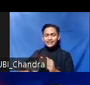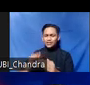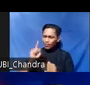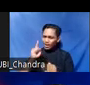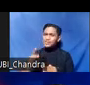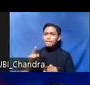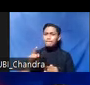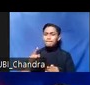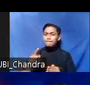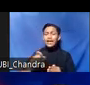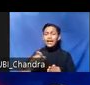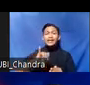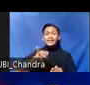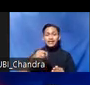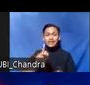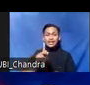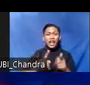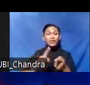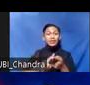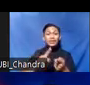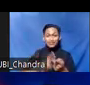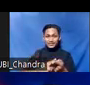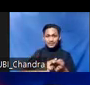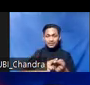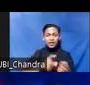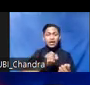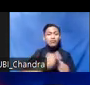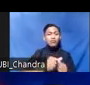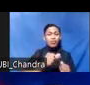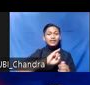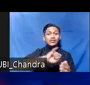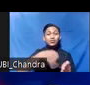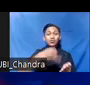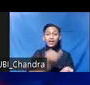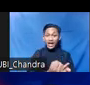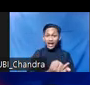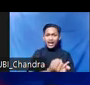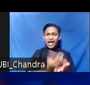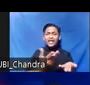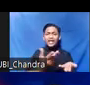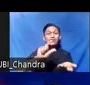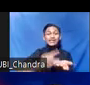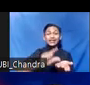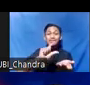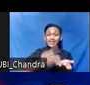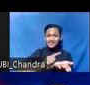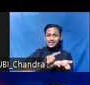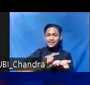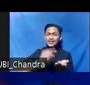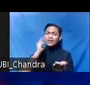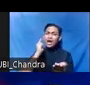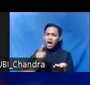wajib karena nanti kalau teman-teman tidak mengutip situasi nanti akan disebut radiasi ya